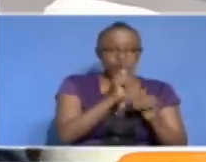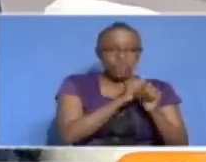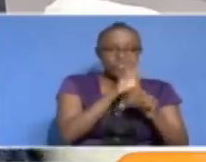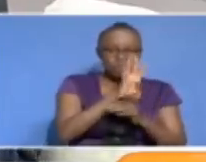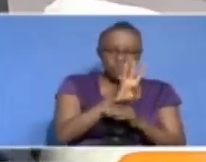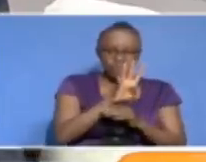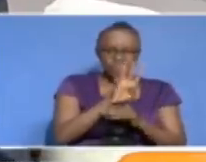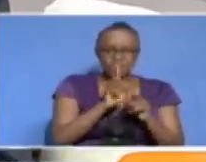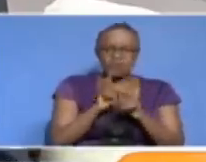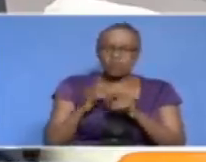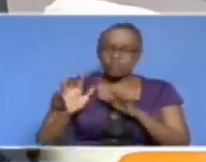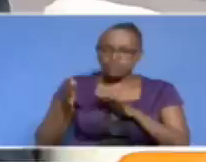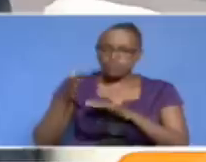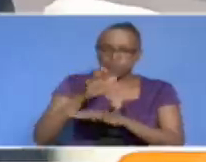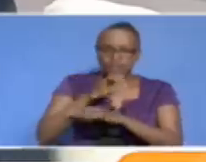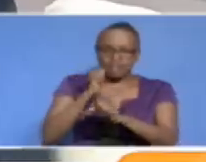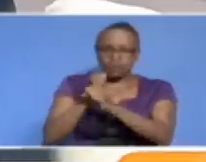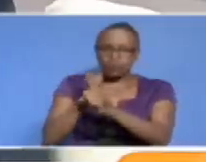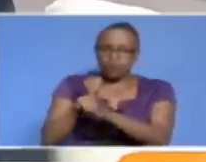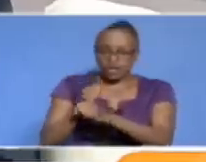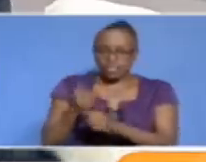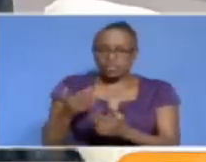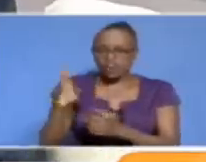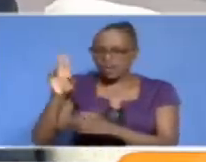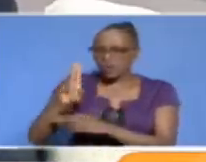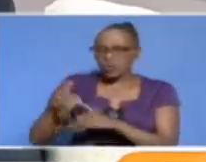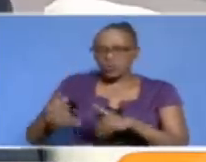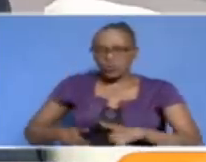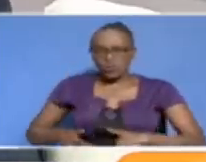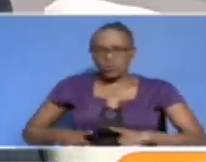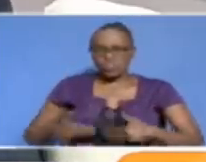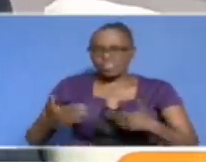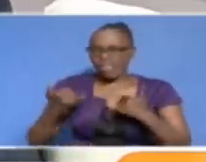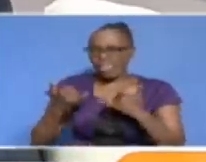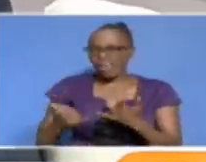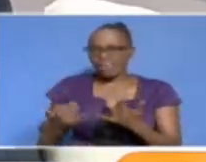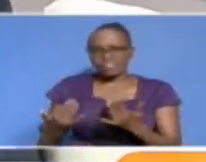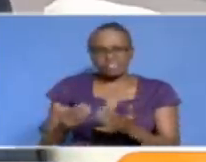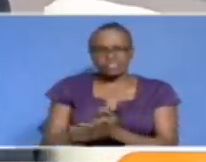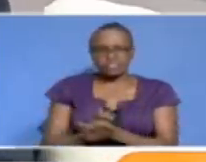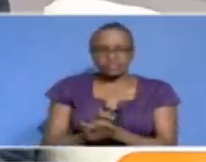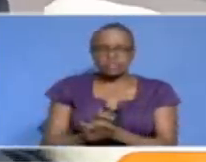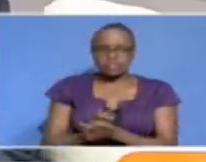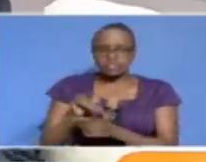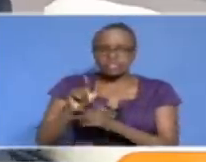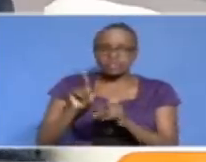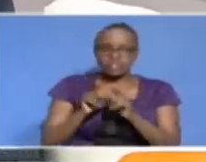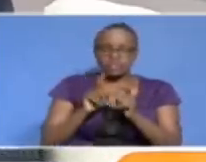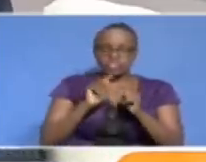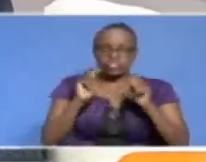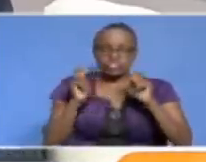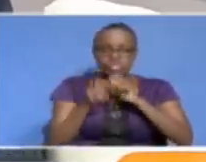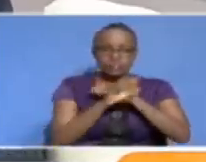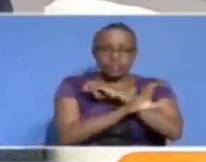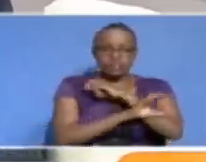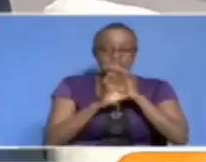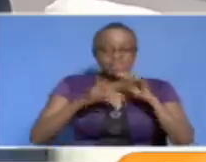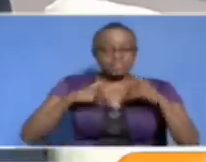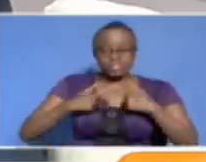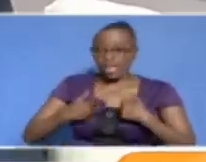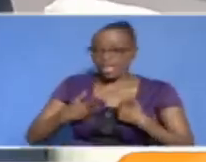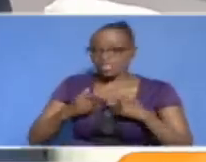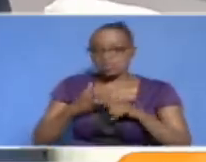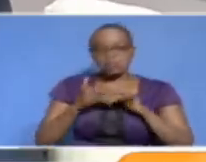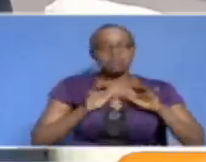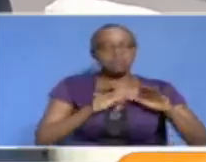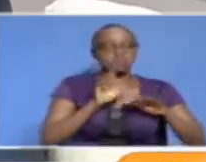with this big four, we'll force him to come back to work. We is still young. And he's still transforming this Naka country. Mechoka.